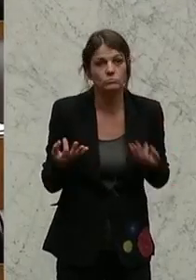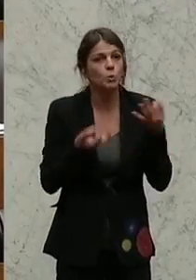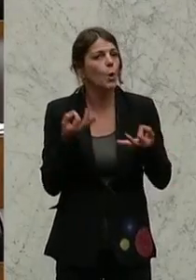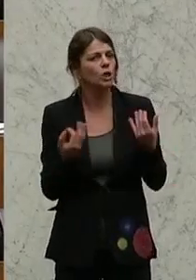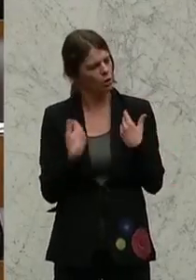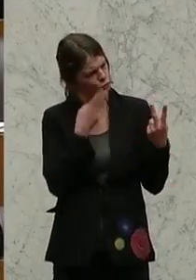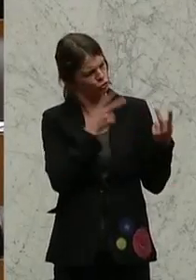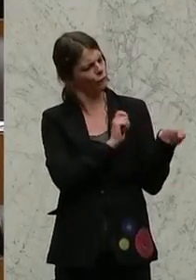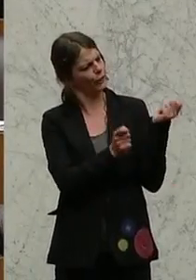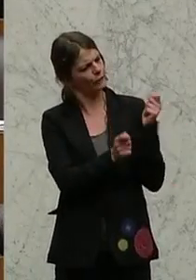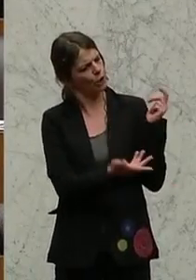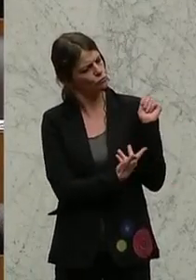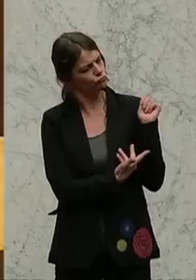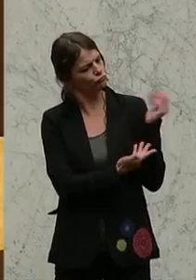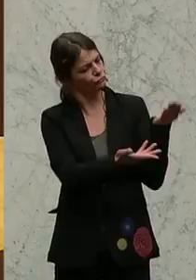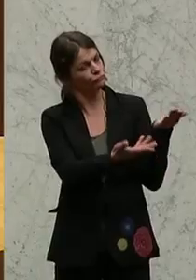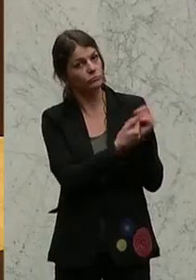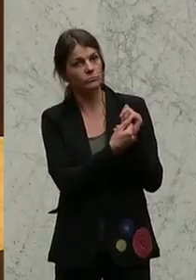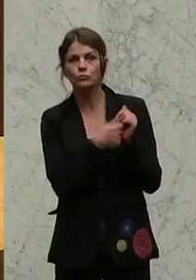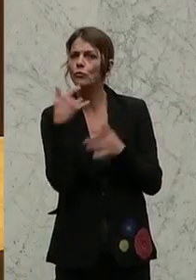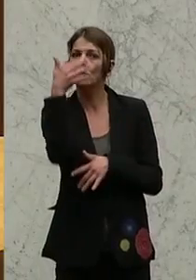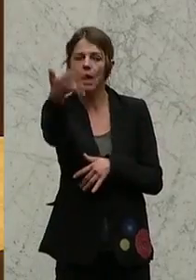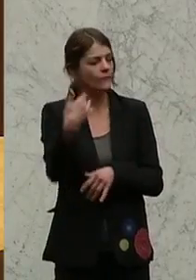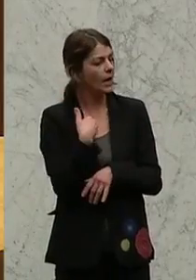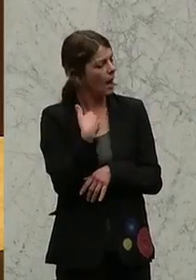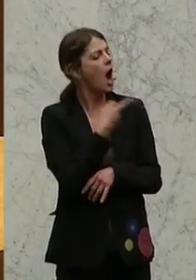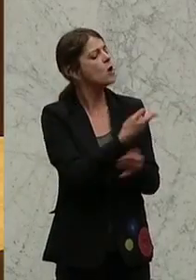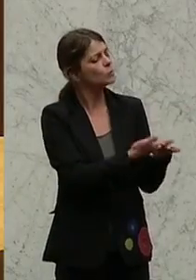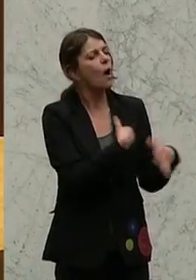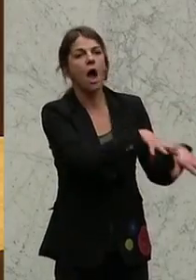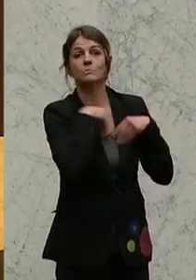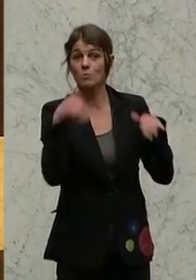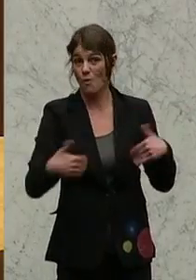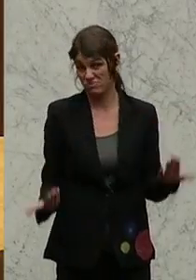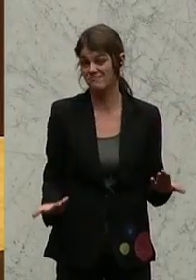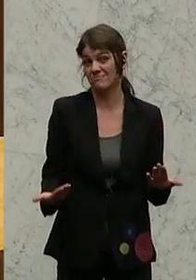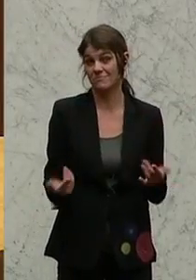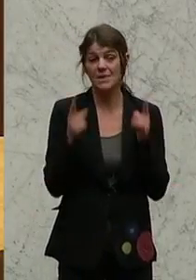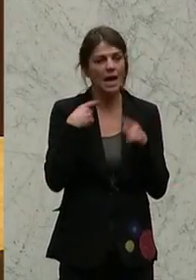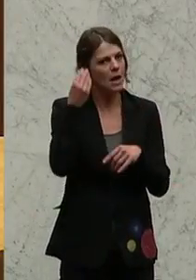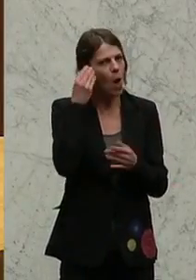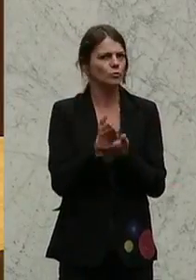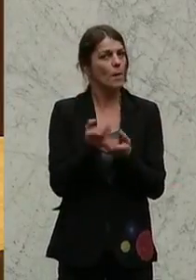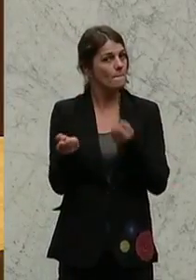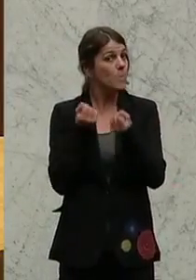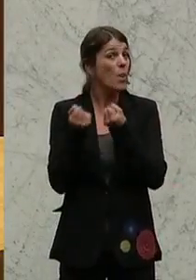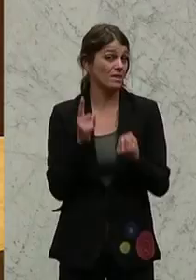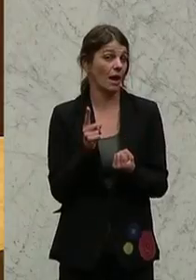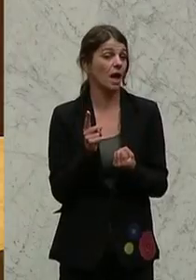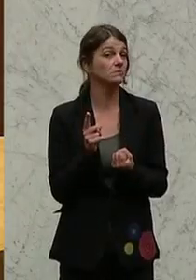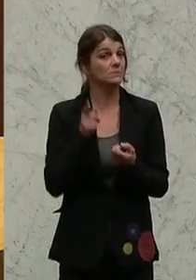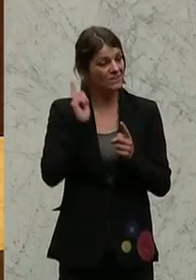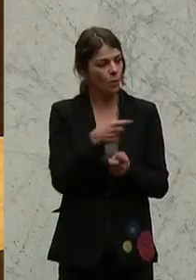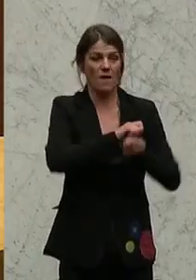diese Veränderungen dann in irgendeiner Phase dann einfach akzeptieren. Und ich glaube durchaus, dass die Politik